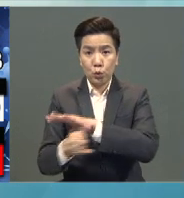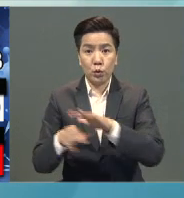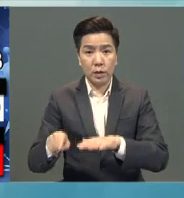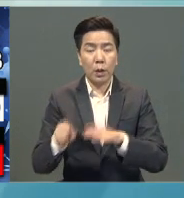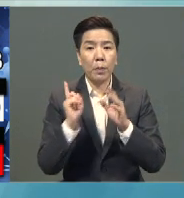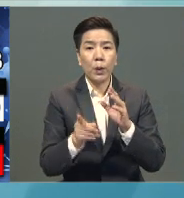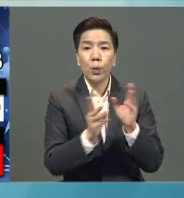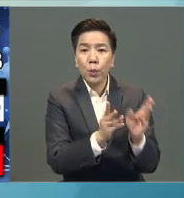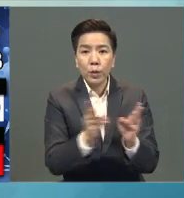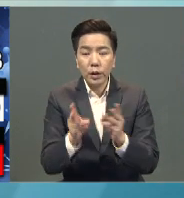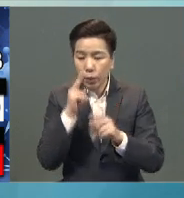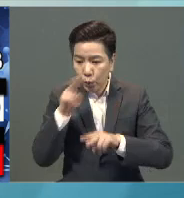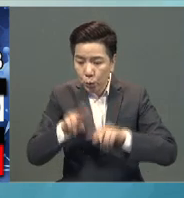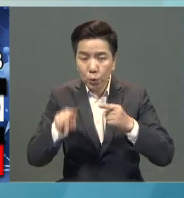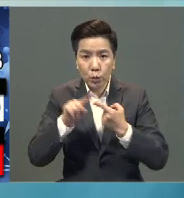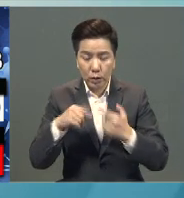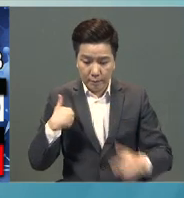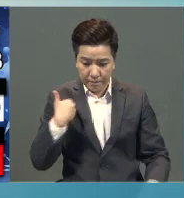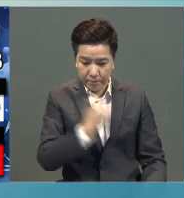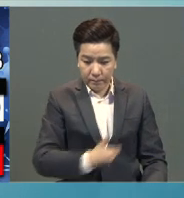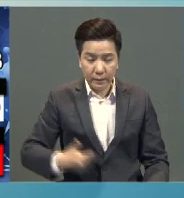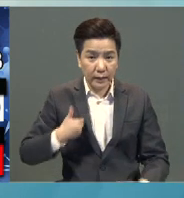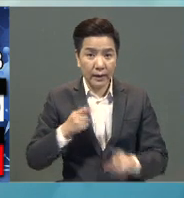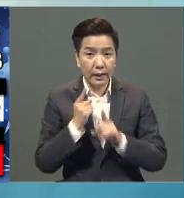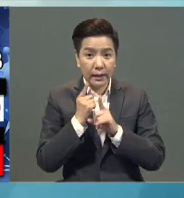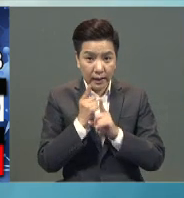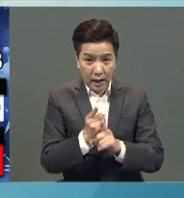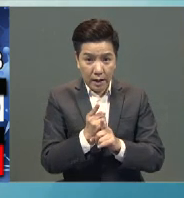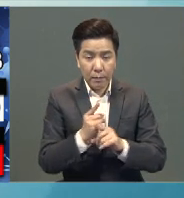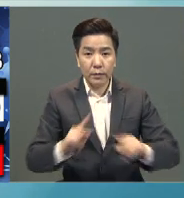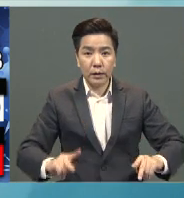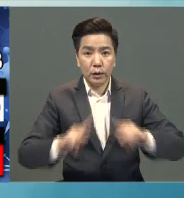มาตรการการดูแลด้านสาธารณสุขตามมาตรการของกระทรวงสาธารณสุขครับ